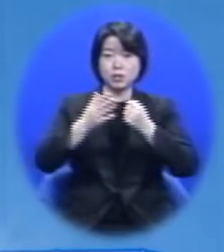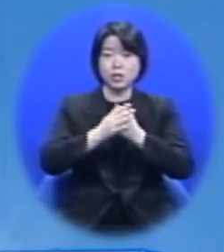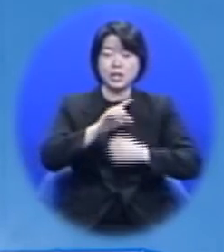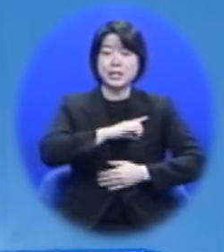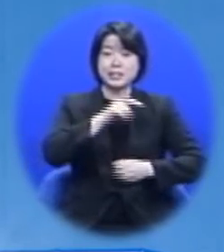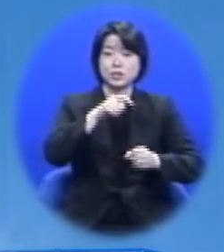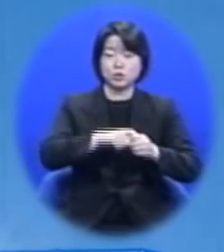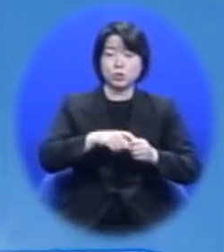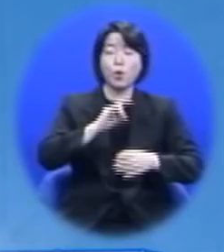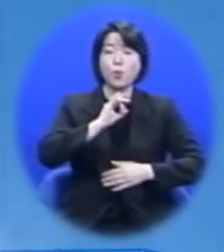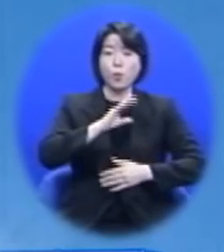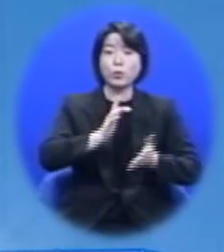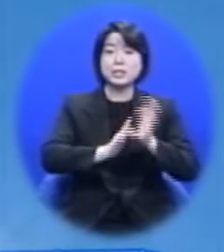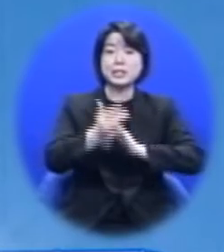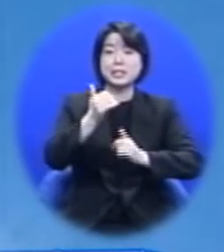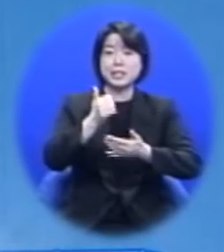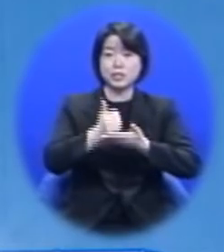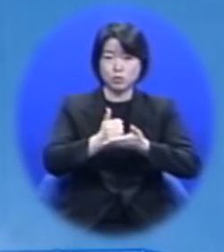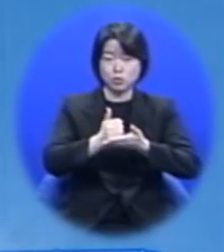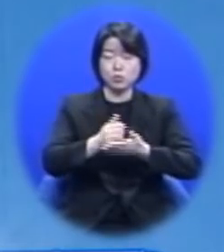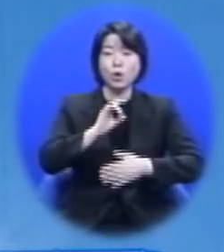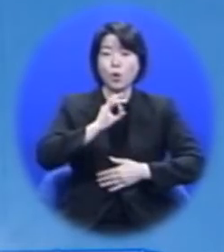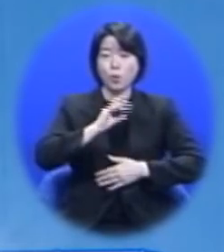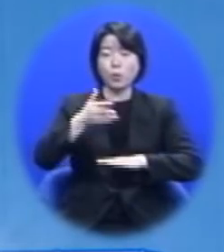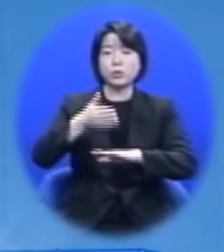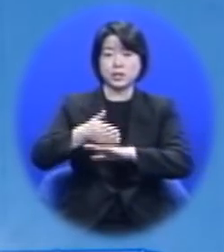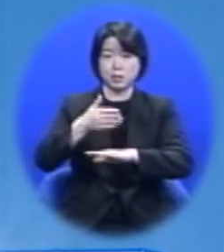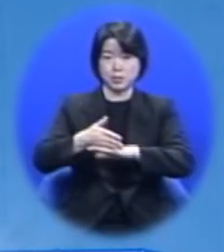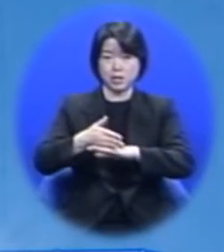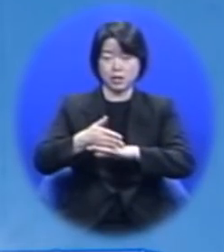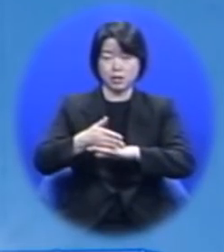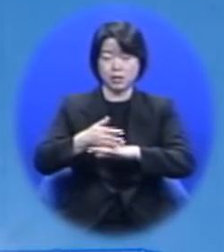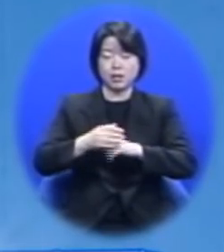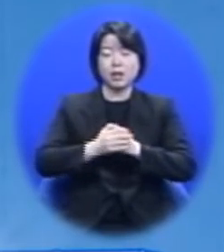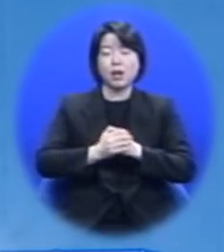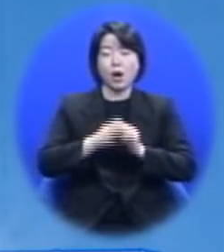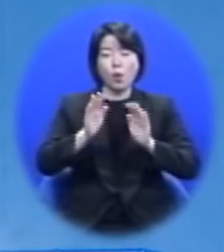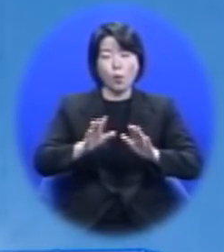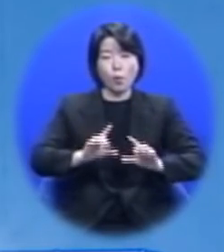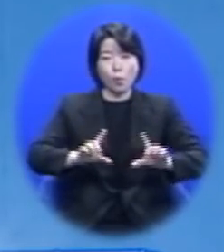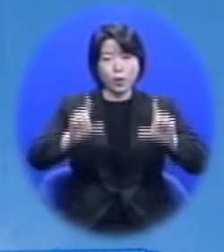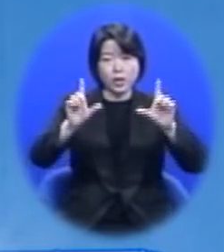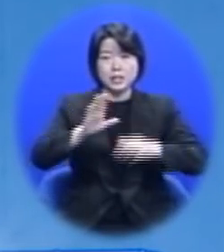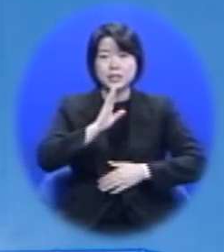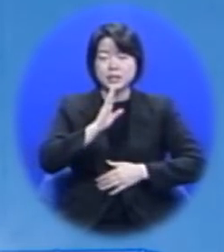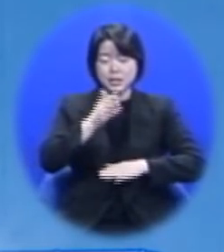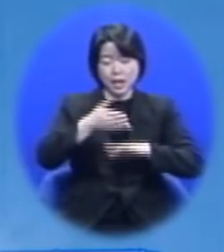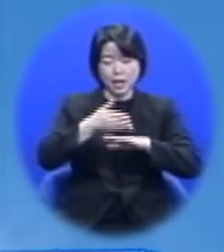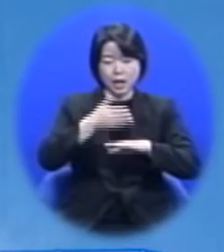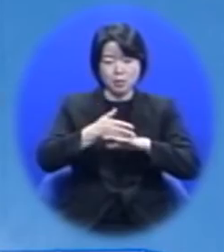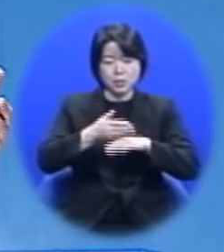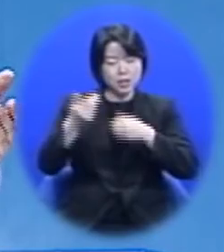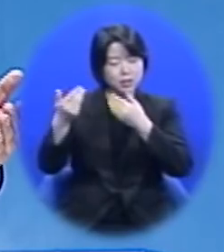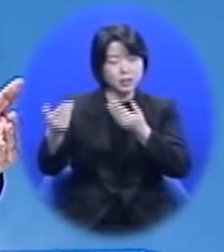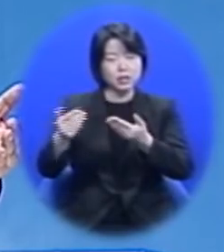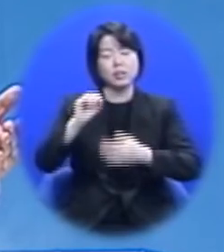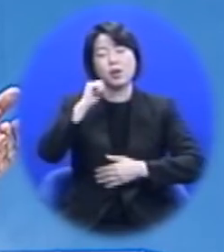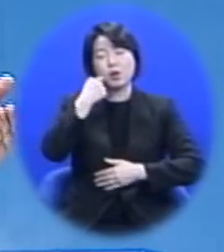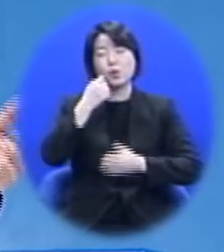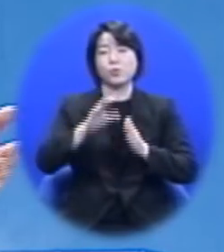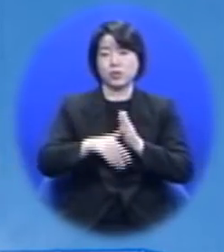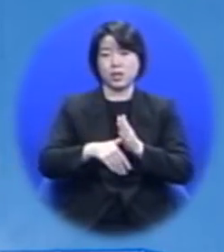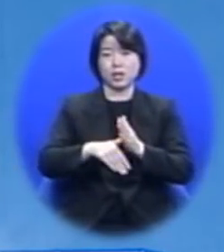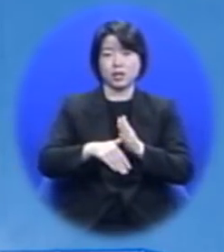정했습니다. 왜냐하면 올해가 참 감사주일 지키기가 난감한 해이거든요. 지금 시국이